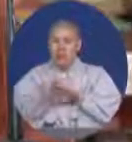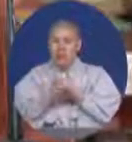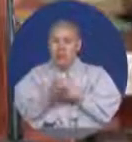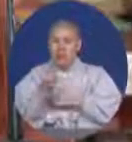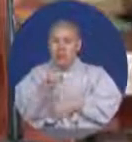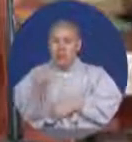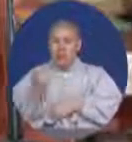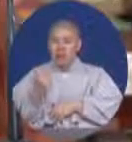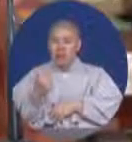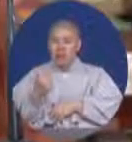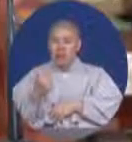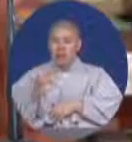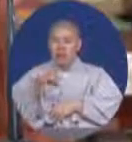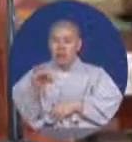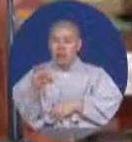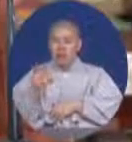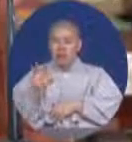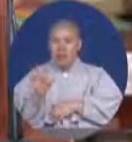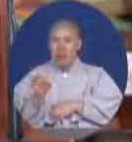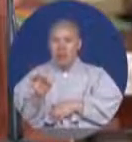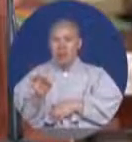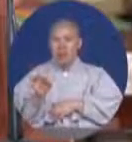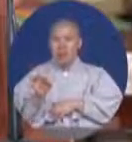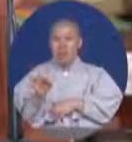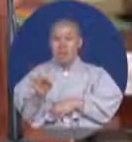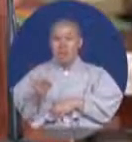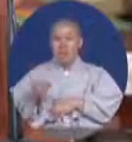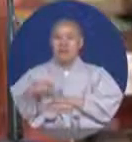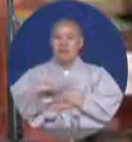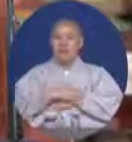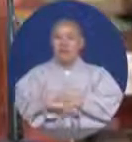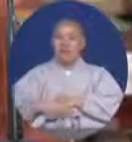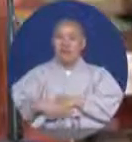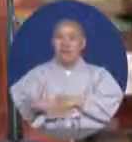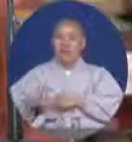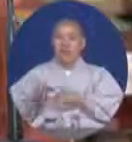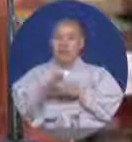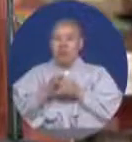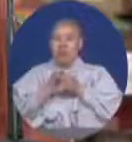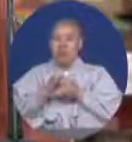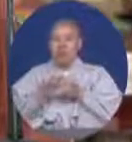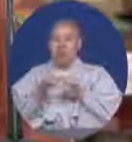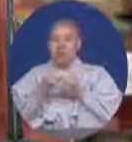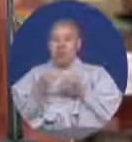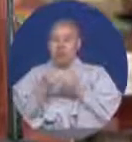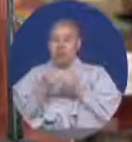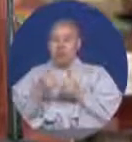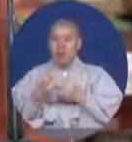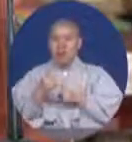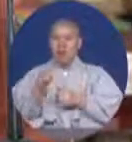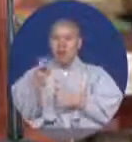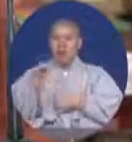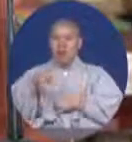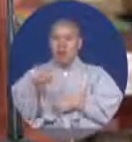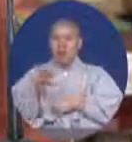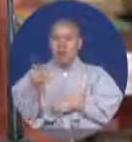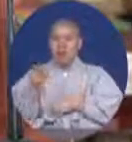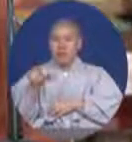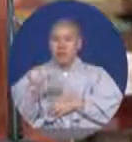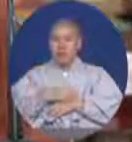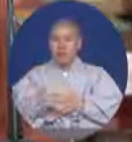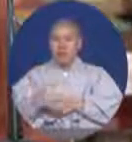환이라는 환자, 환생이라는 소리, 환생. 그래서 이 몸이 바로 연기요. 이 몸이 무생이요. 이